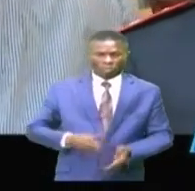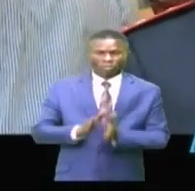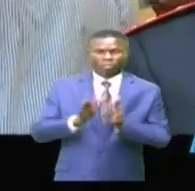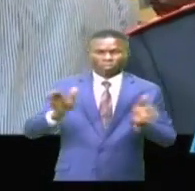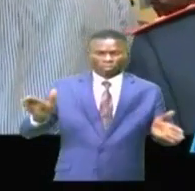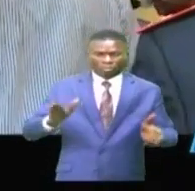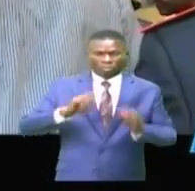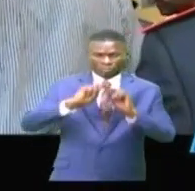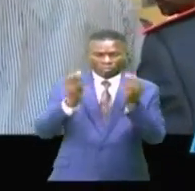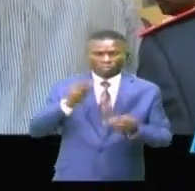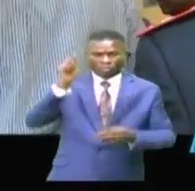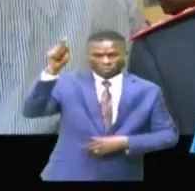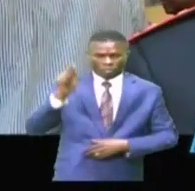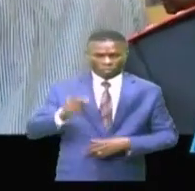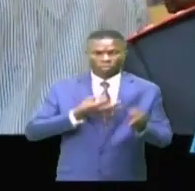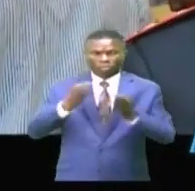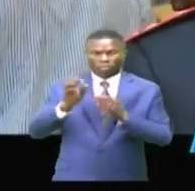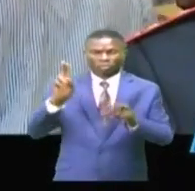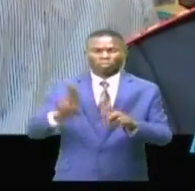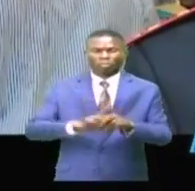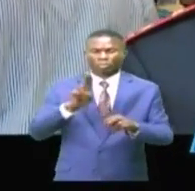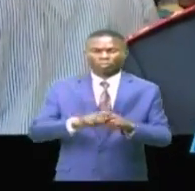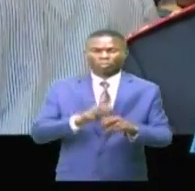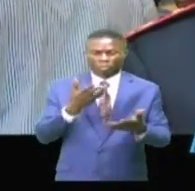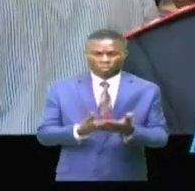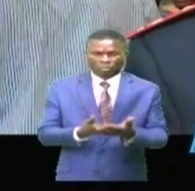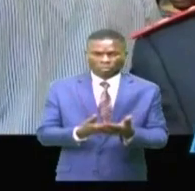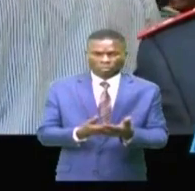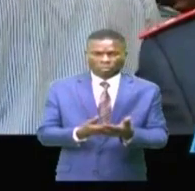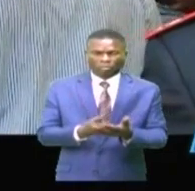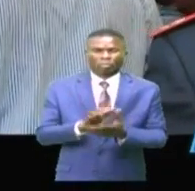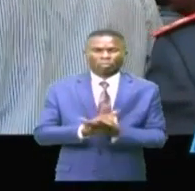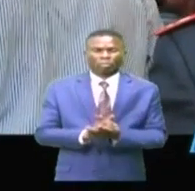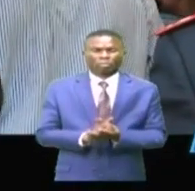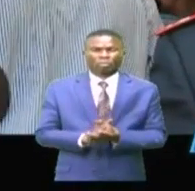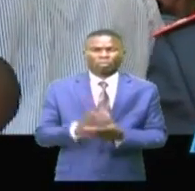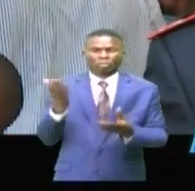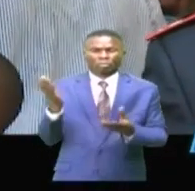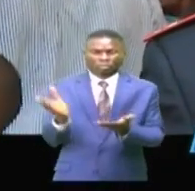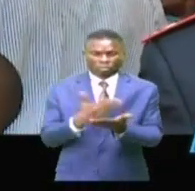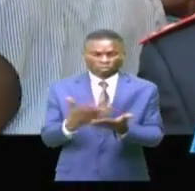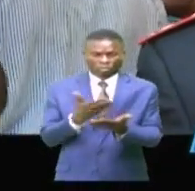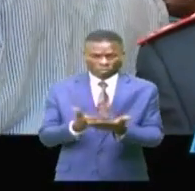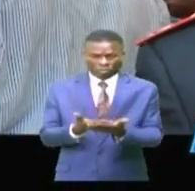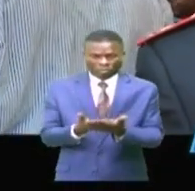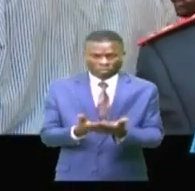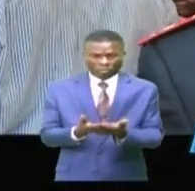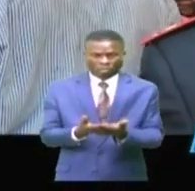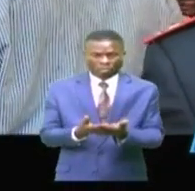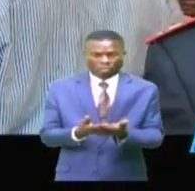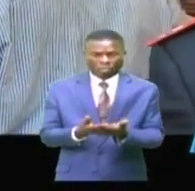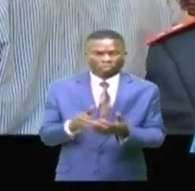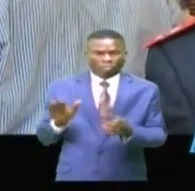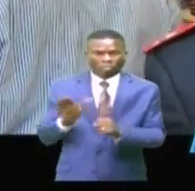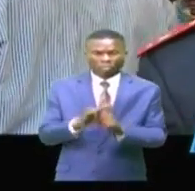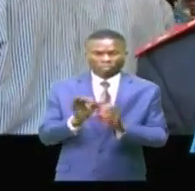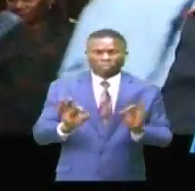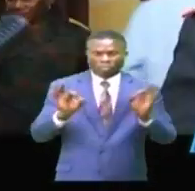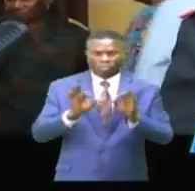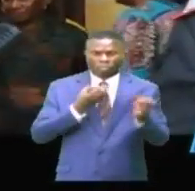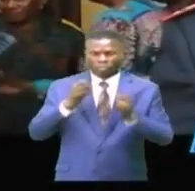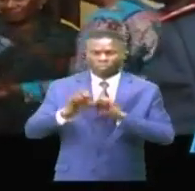faux armées dévoile l'utilité et là pour vocation l'ouvrage et de pouvoir éclairer